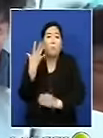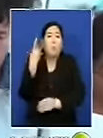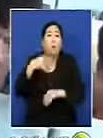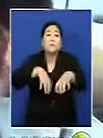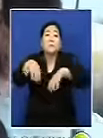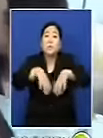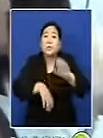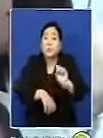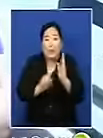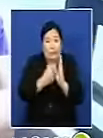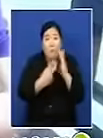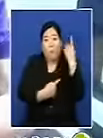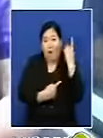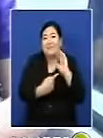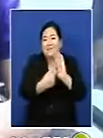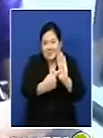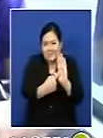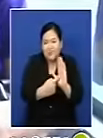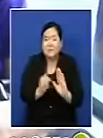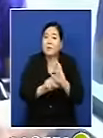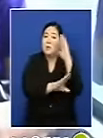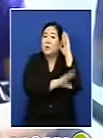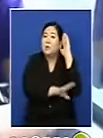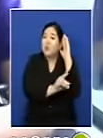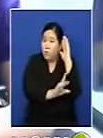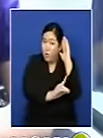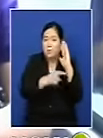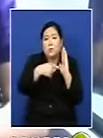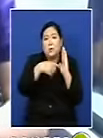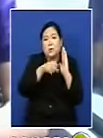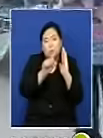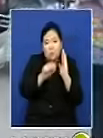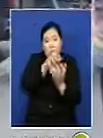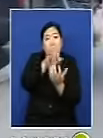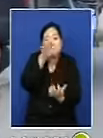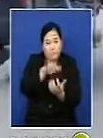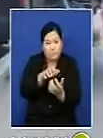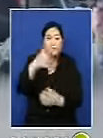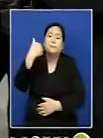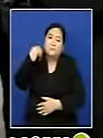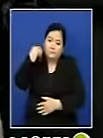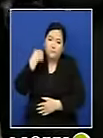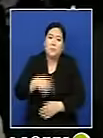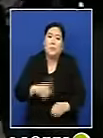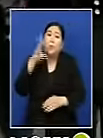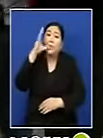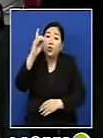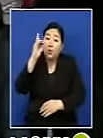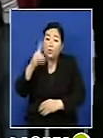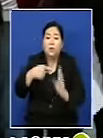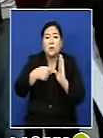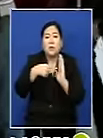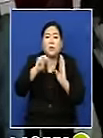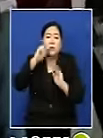นี้ไล่กันเมื่อวานนี้ก่อนนะครับมีที่ชุมพรมีสมุทรปราการวันนี้จะมีที่นครนายกพรุ่งนี้จะมีหนองบัวล